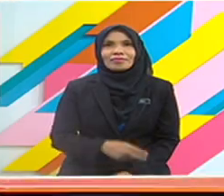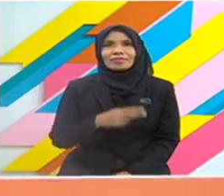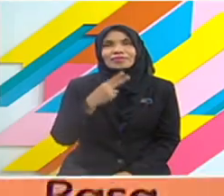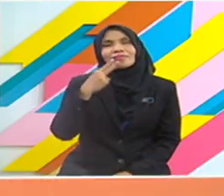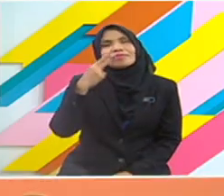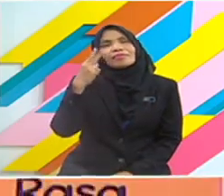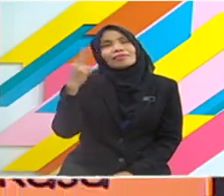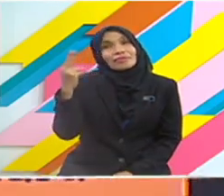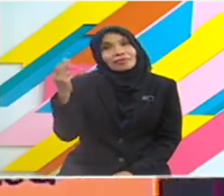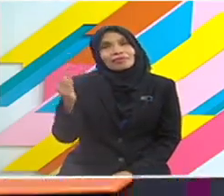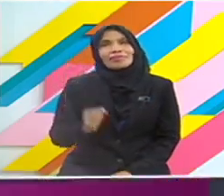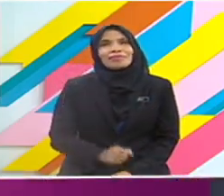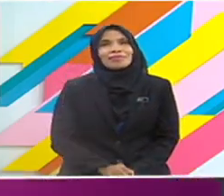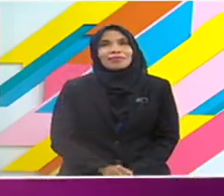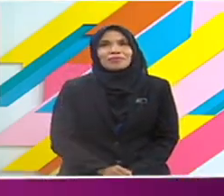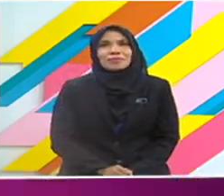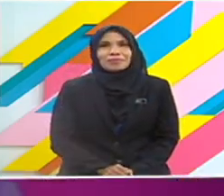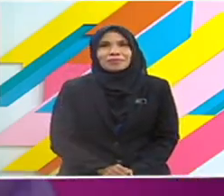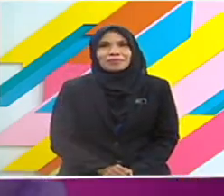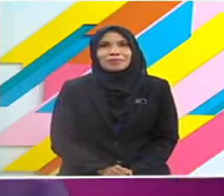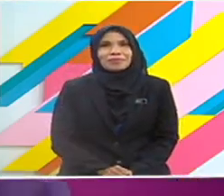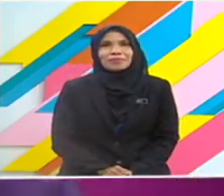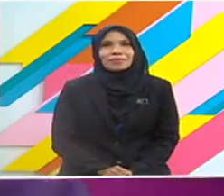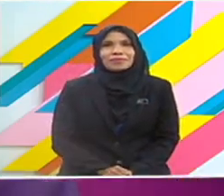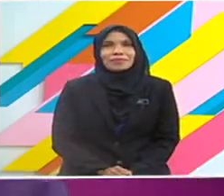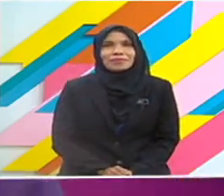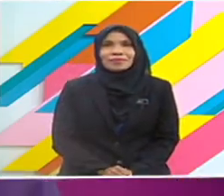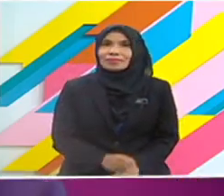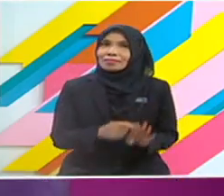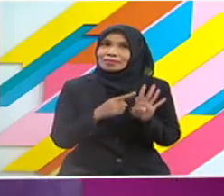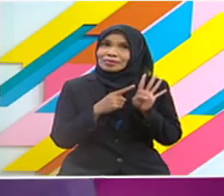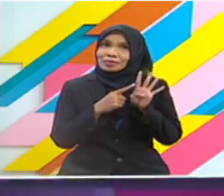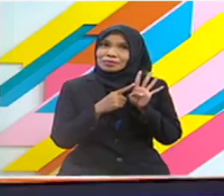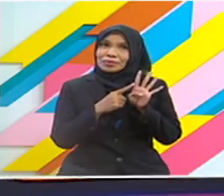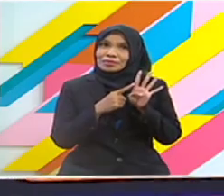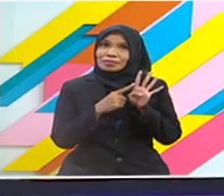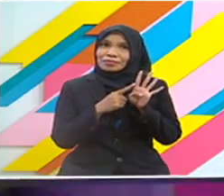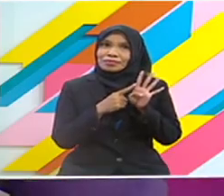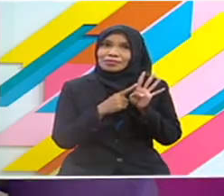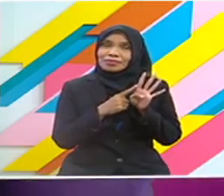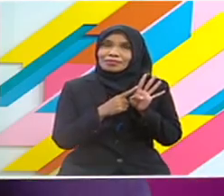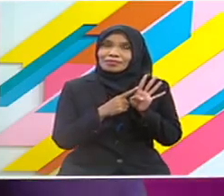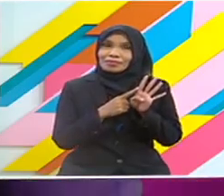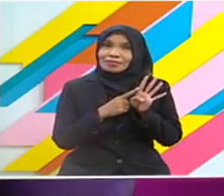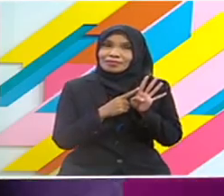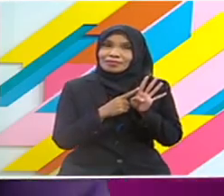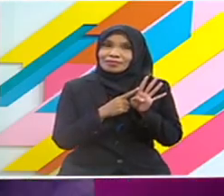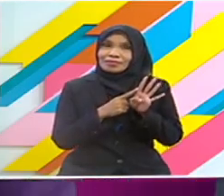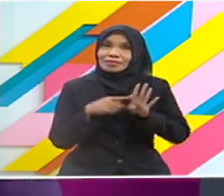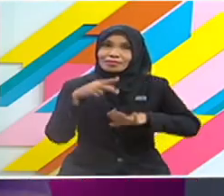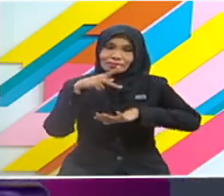adalah bau, pelbagai jenis bau. Yang seterusnya, organ kita yang paling besar